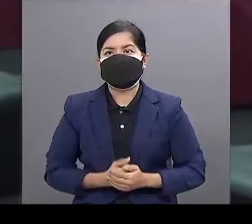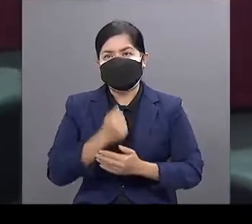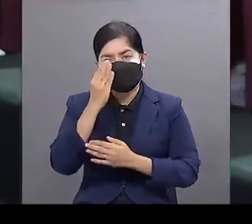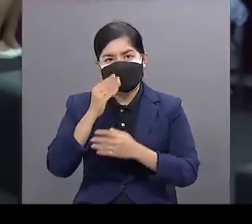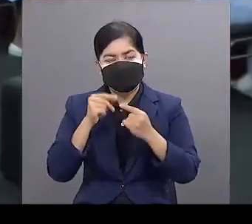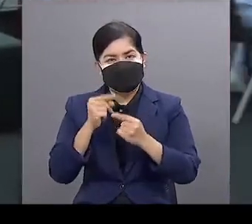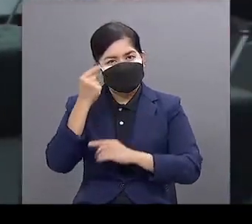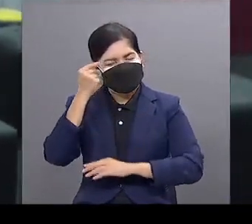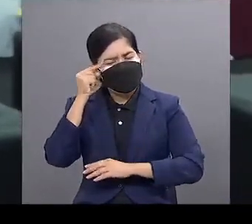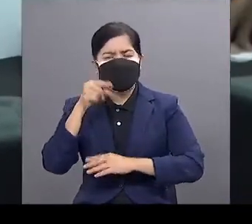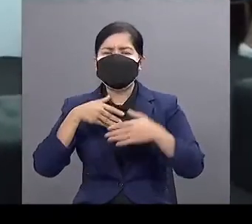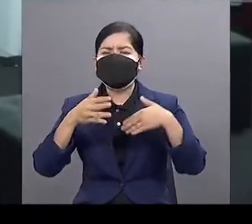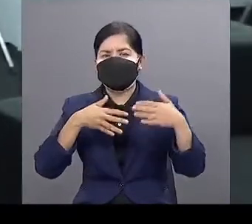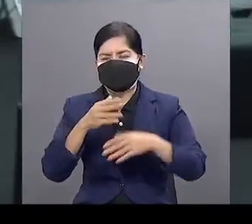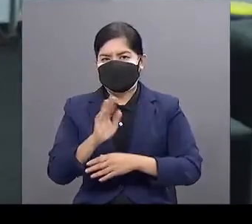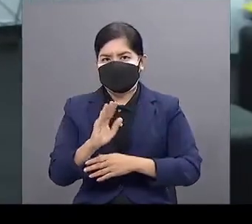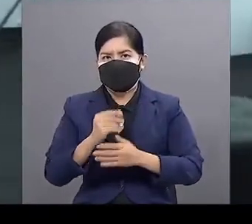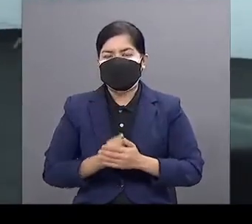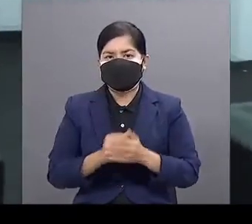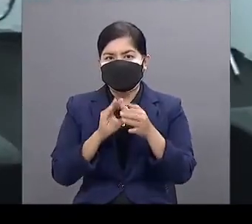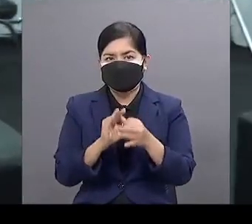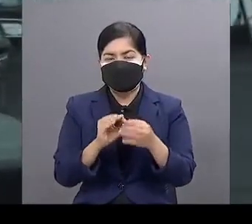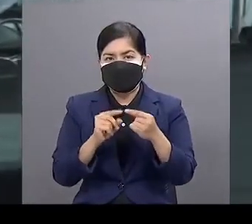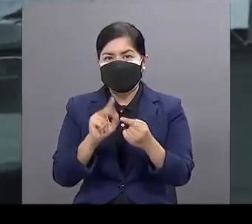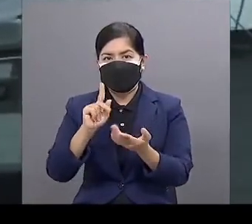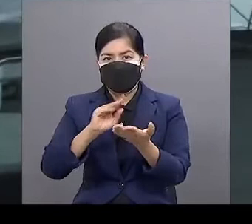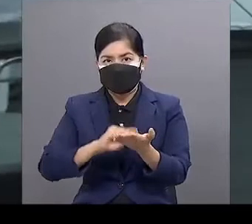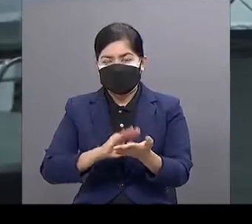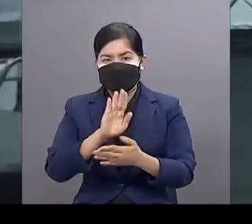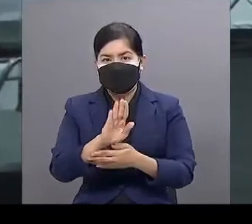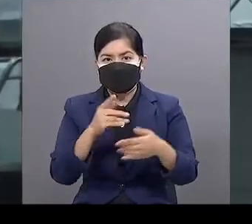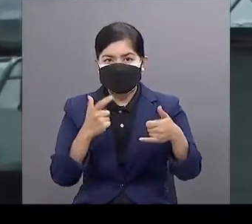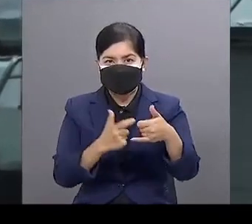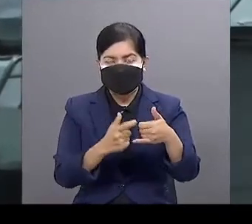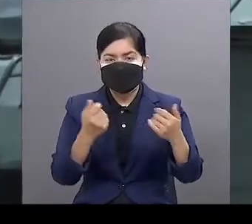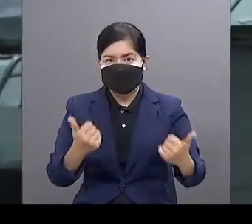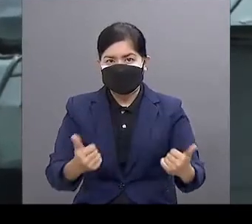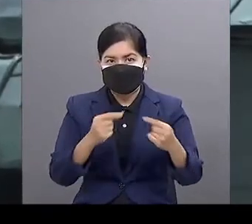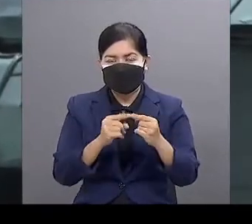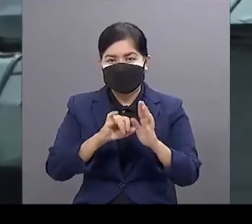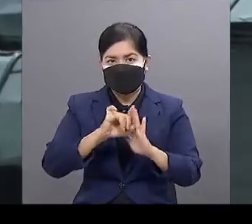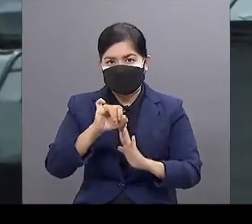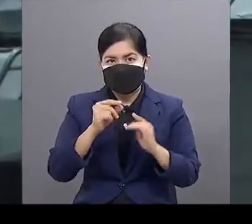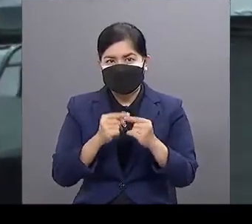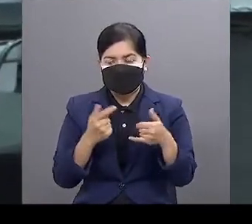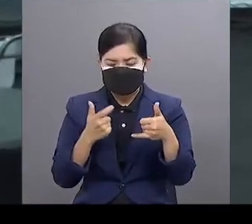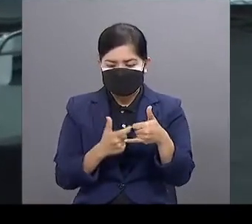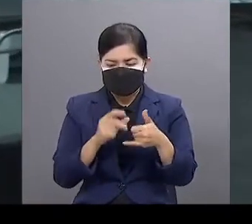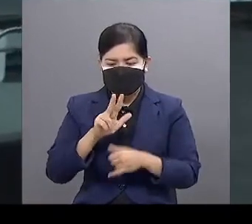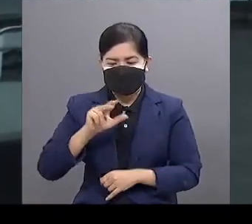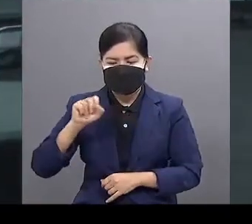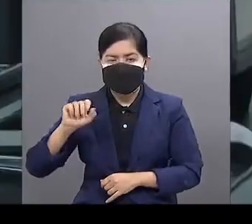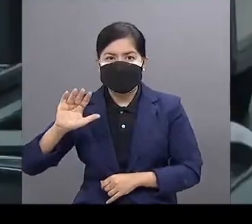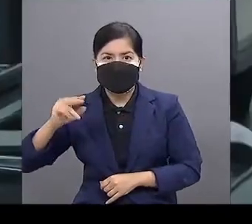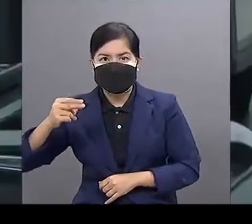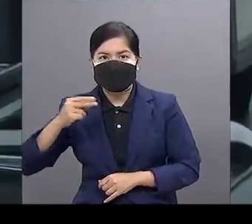ด้านข้อมูลการฉีดวัคซีนของจังหวัดเชียงใหม่ตอนนี้มีผู้ได้รับการฉีดวัคซีนไปแล้วกว่า 30,000นะครับซึ่ง